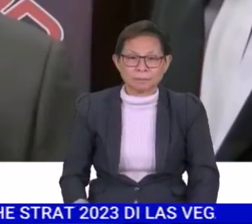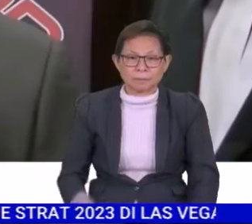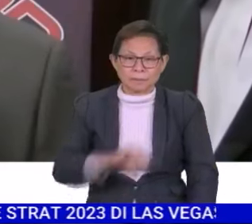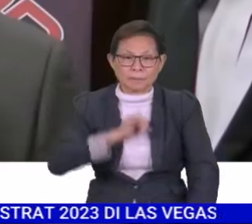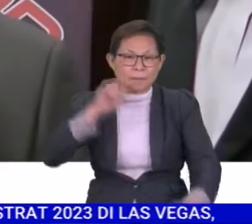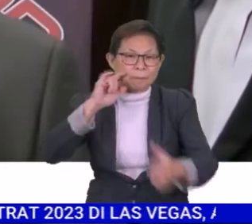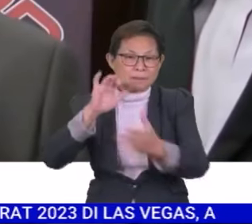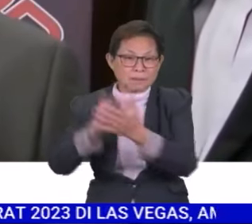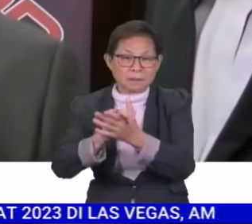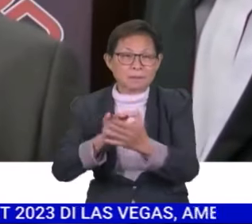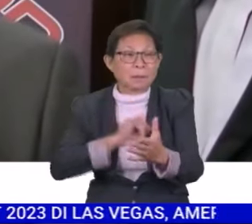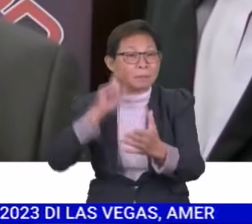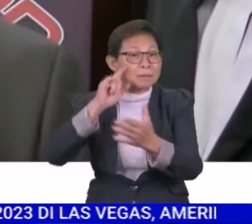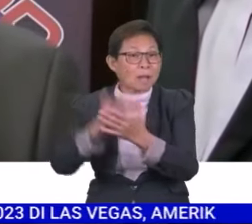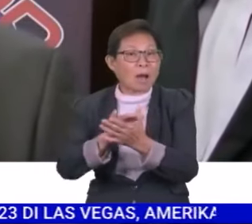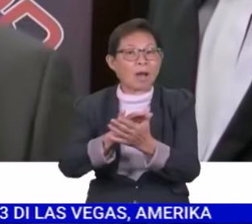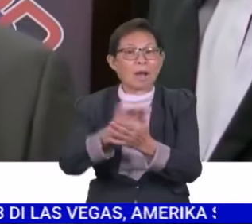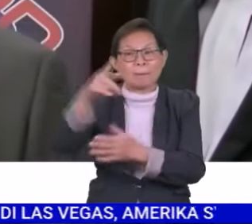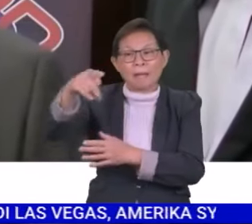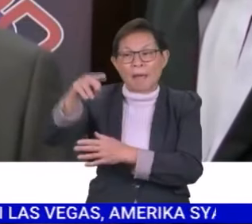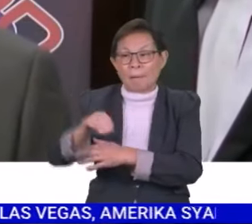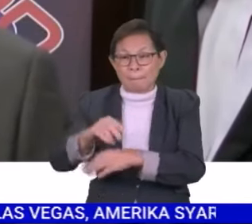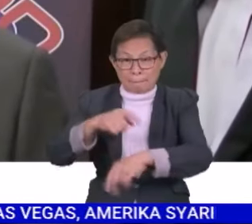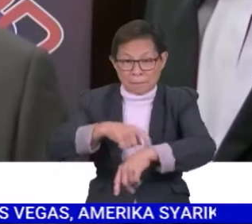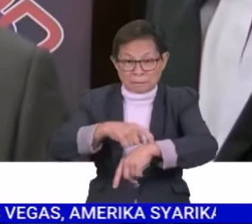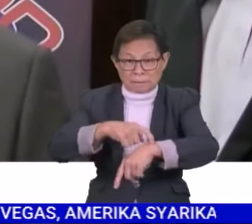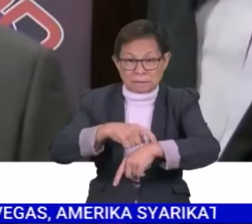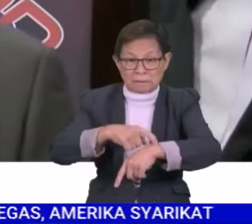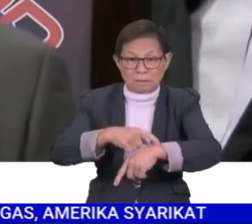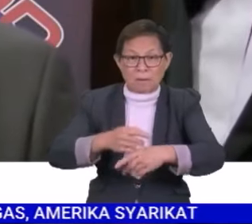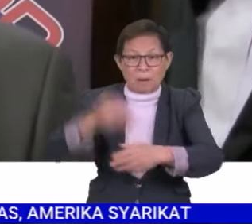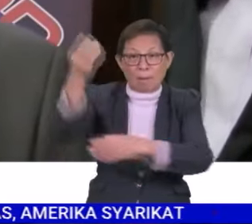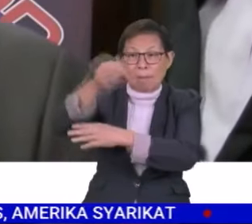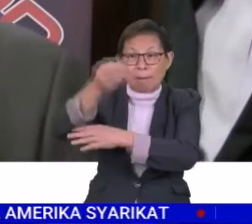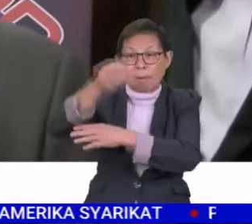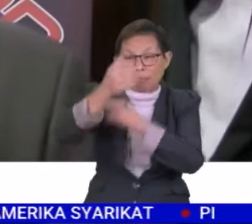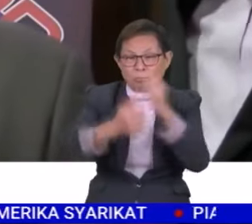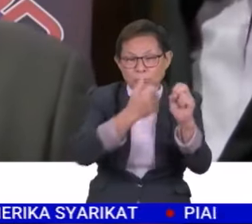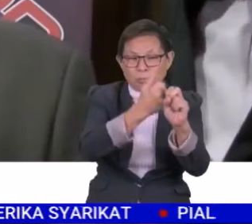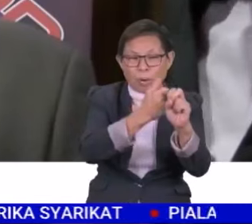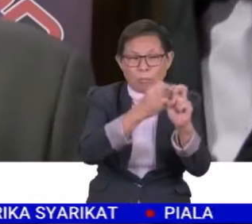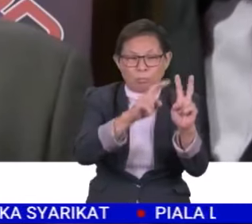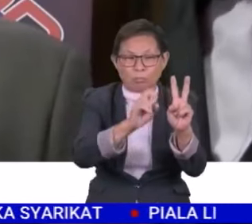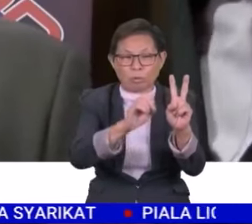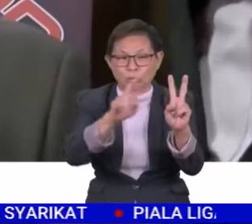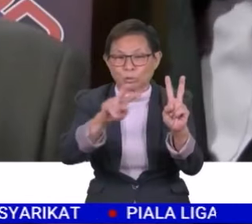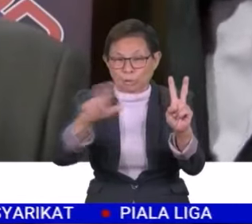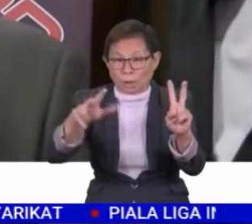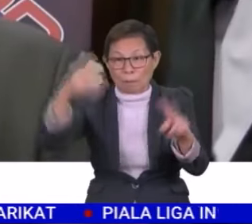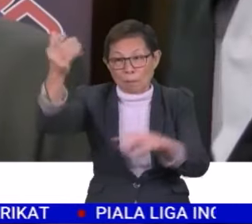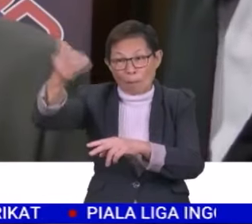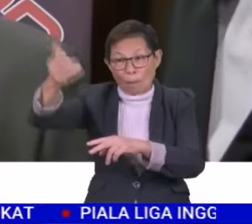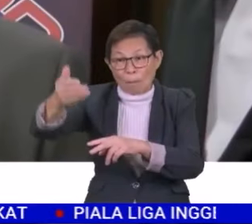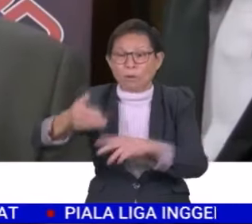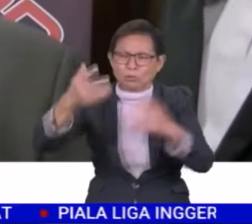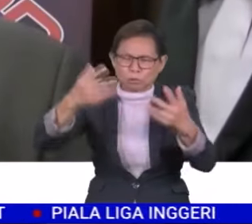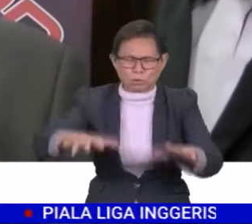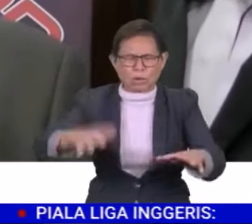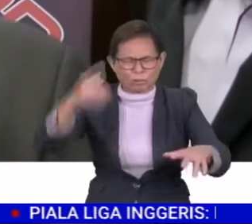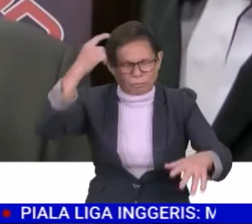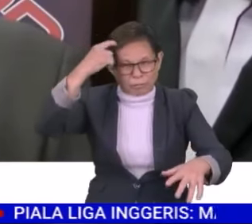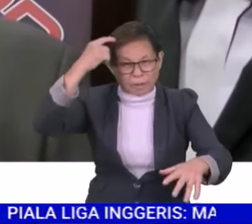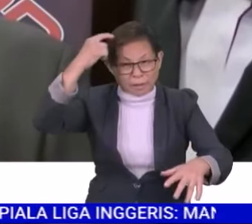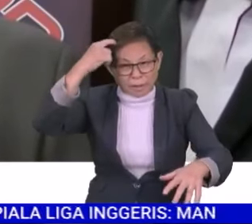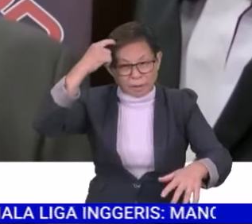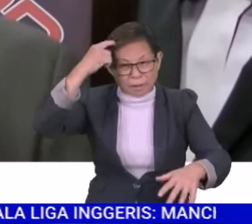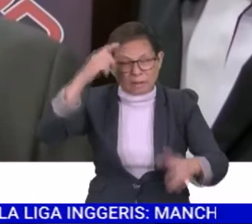Saya yakin dan percaya Yang Amat Berhormat Perdana Menteri ketika membentangkan Belanjawan 2023 itu sudah mengambil